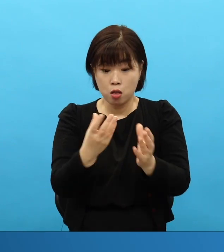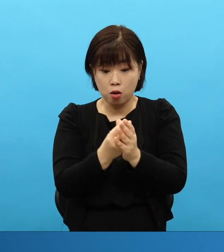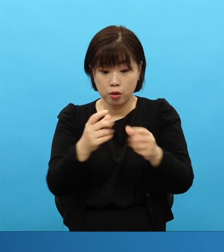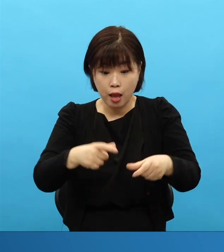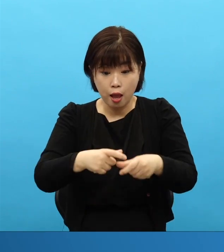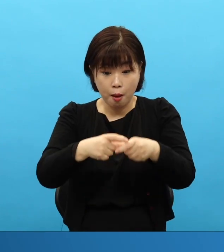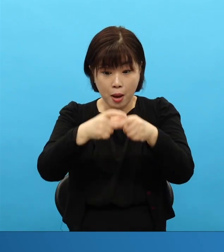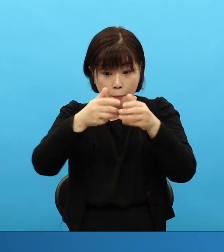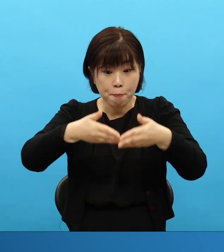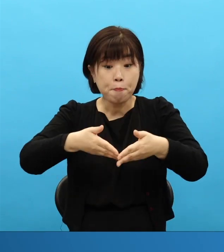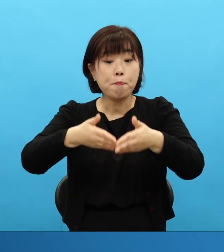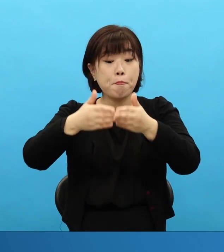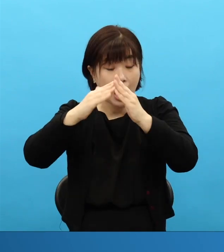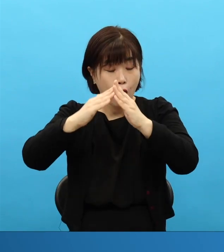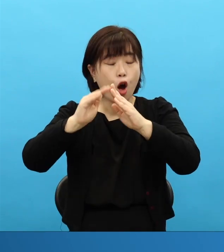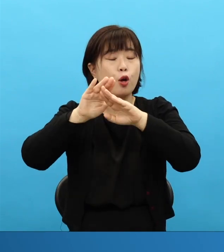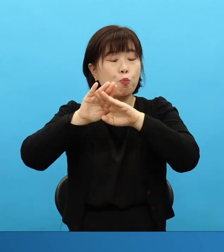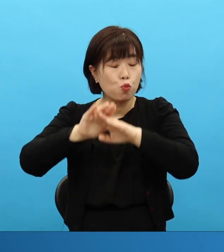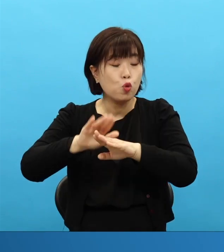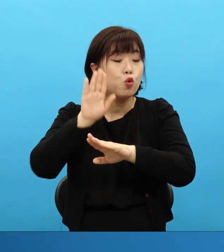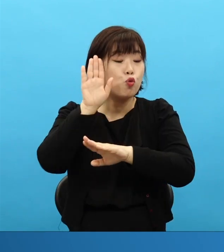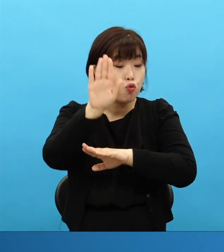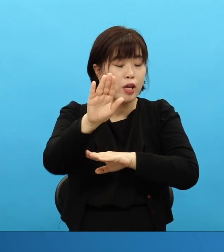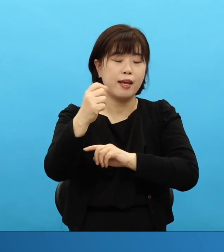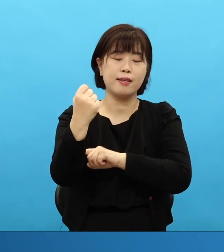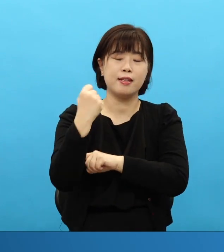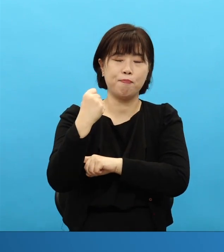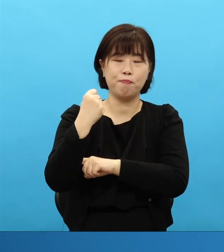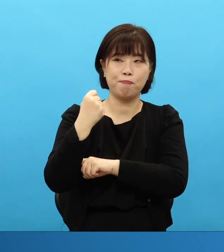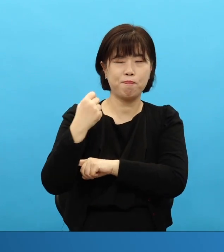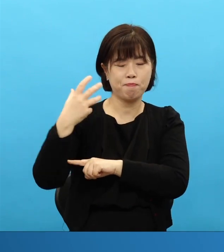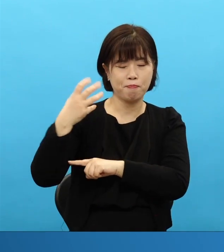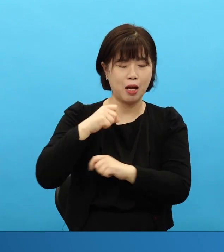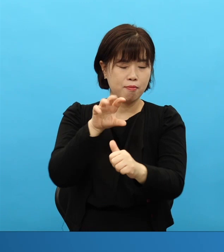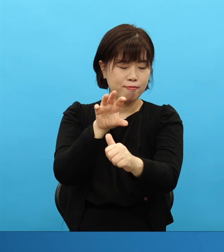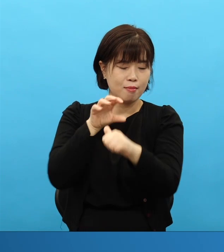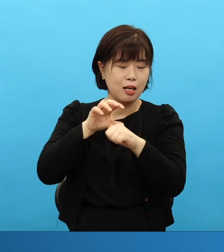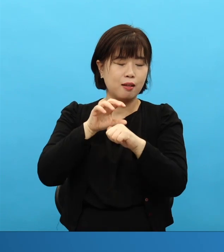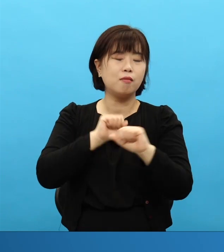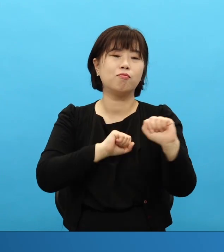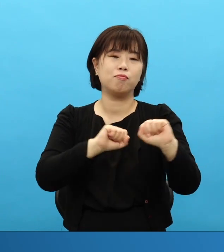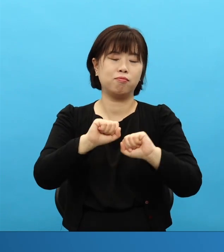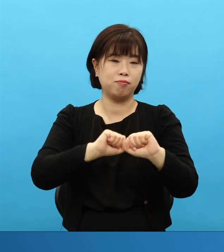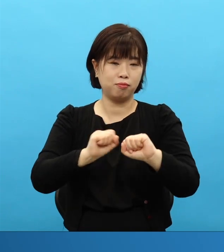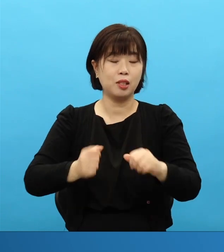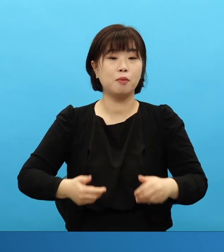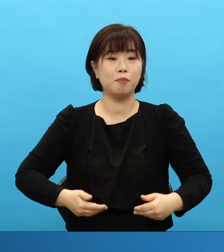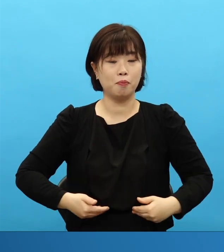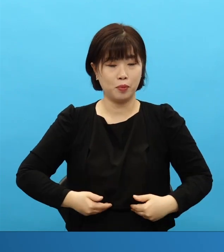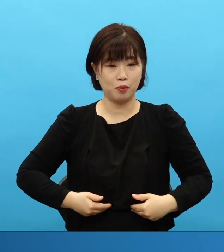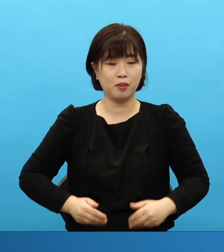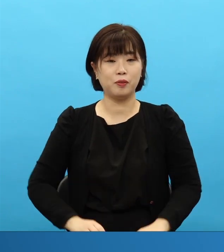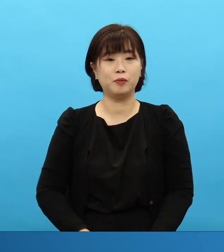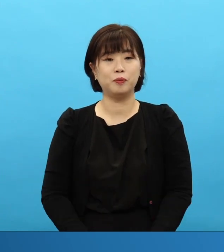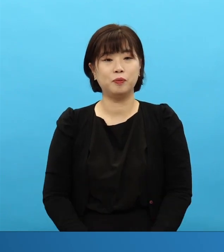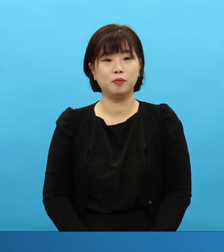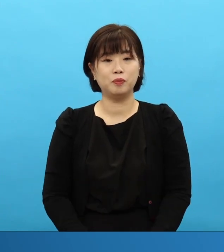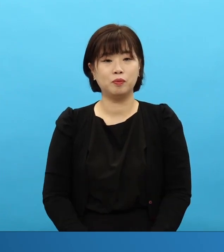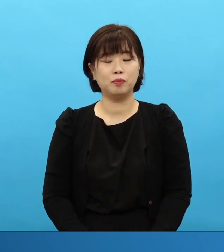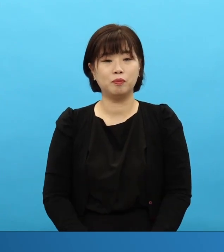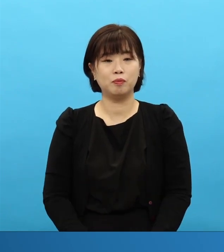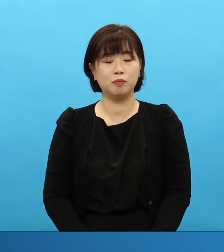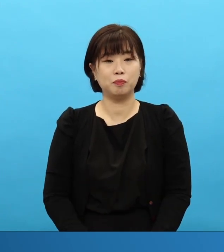분은 그 힘 가지고 나가야 되는 겁니다. The one who raises the absolute partisan with that strength, you go forth. 그런 사람들은